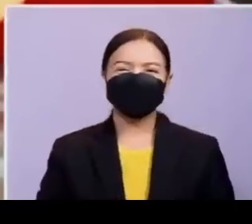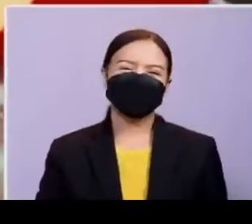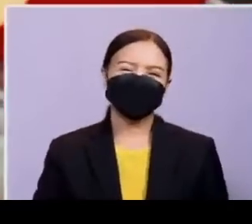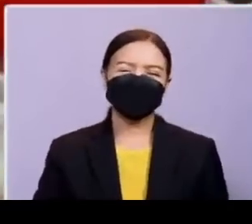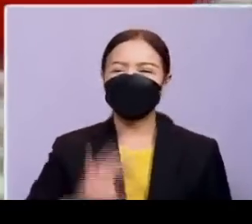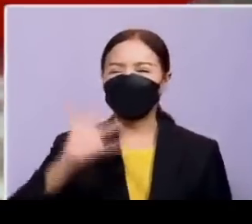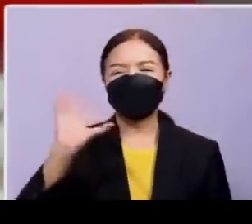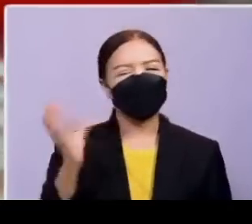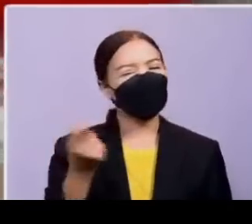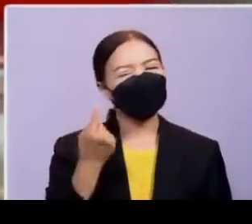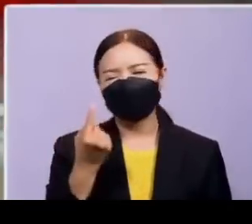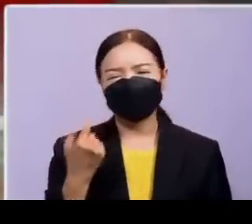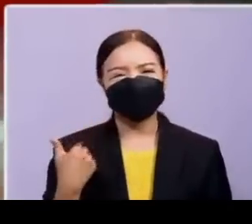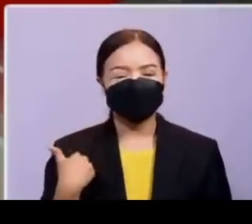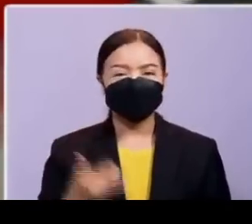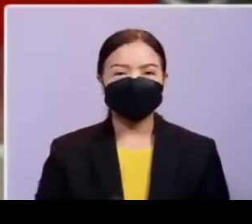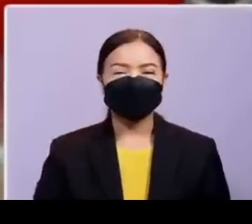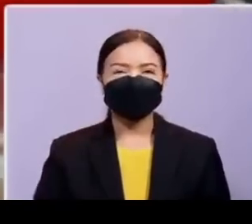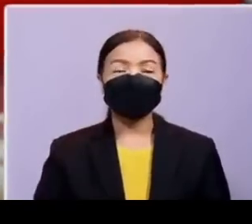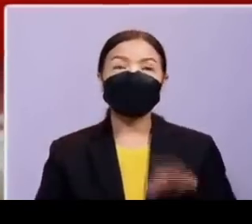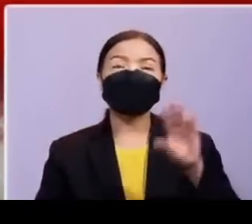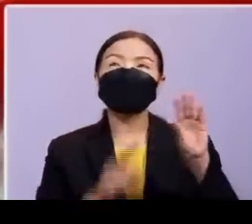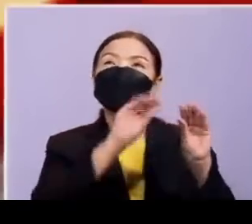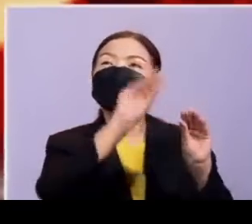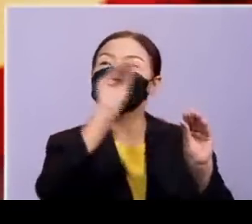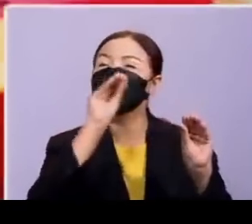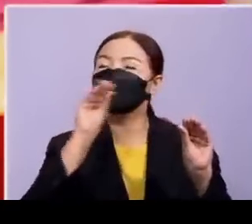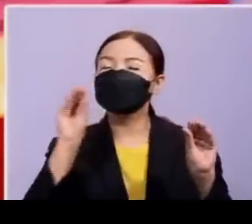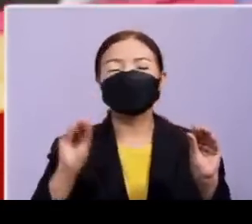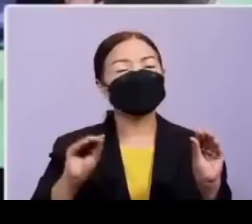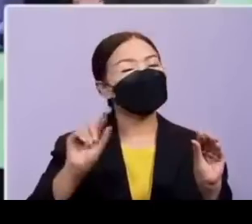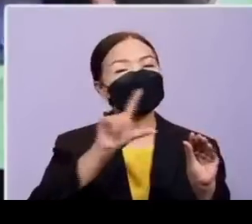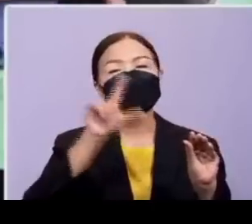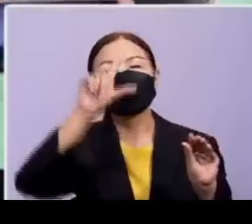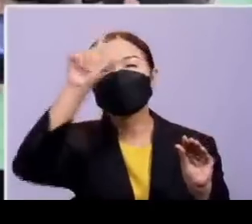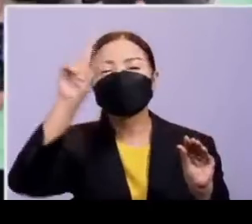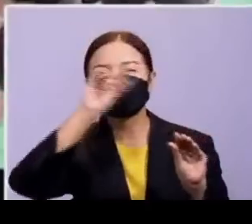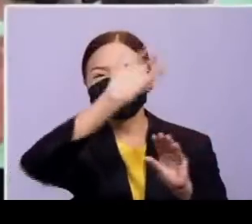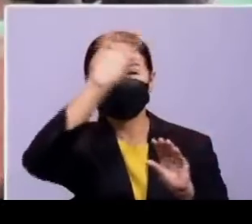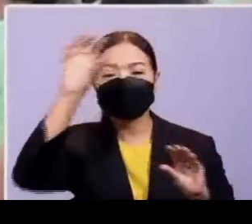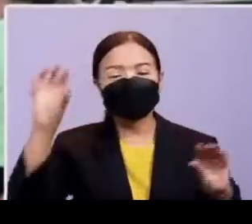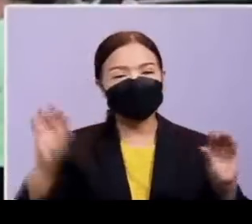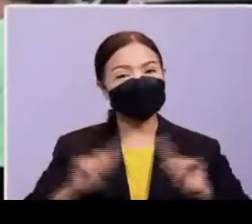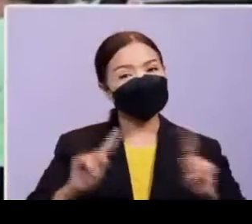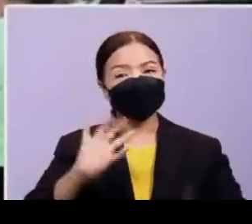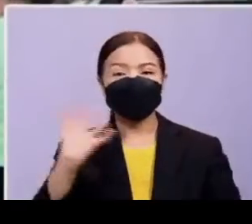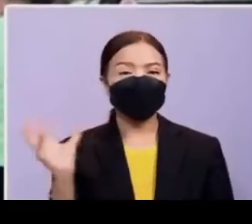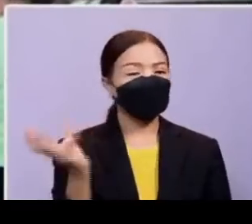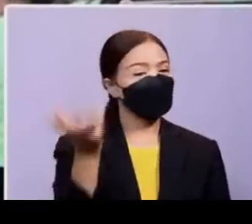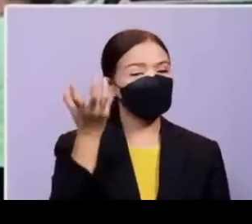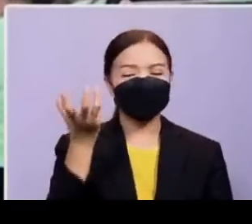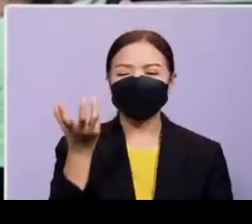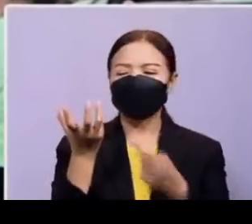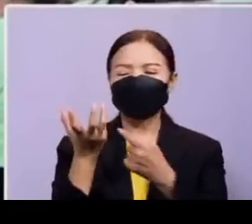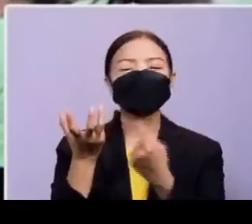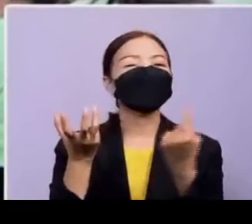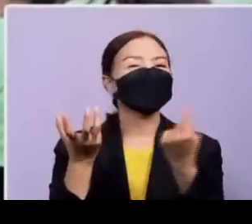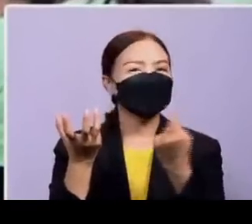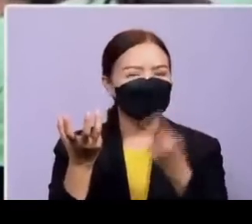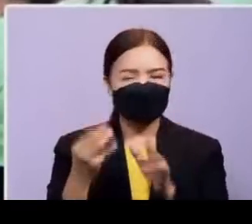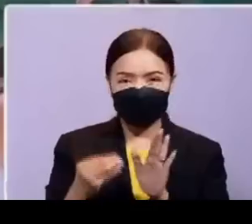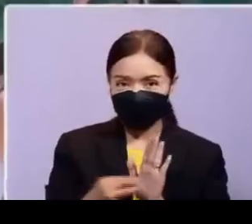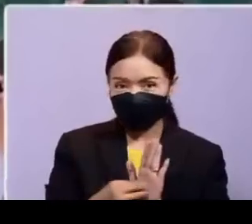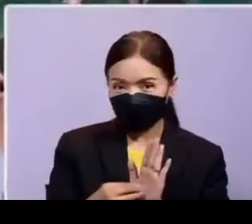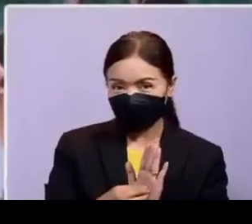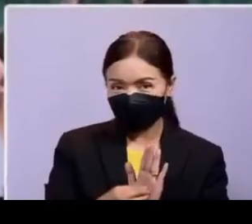ใบเดียว โอ้โห เราอาจจะมีดวงดาวเป็นล้านดวงมีกาแล็กซี่เป็นพันเป็นล้านกาแล็กซี่แต่โลกของเรามีเพียงแค่โลกเดียวและกรุงเ